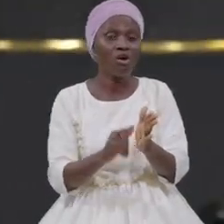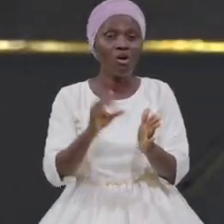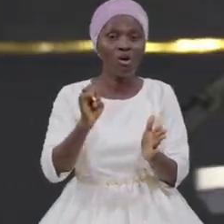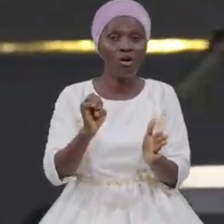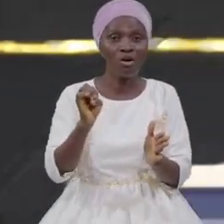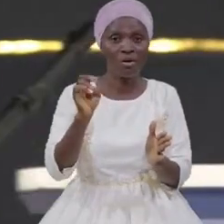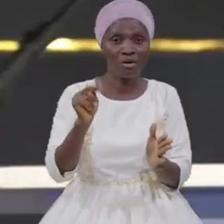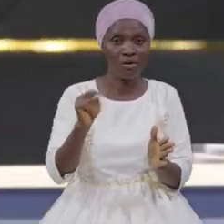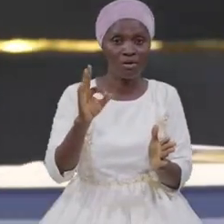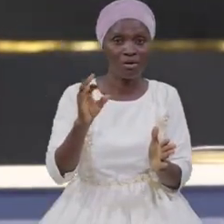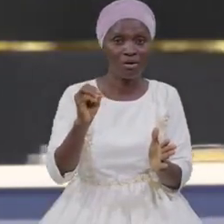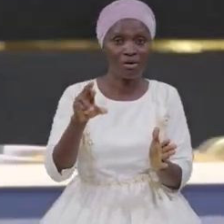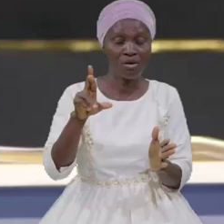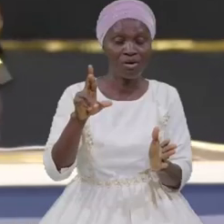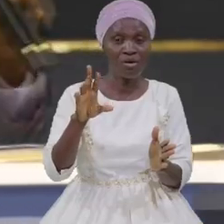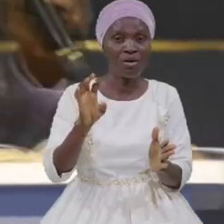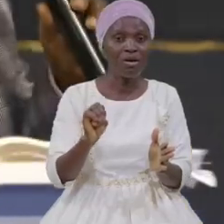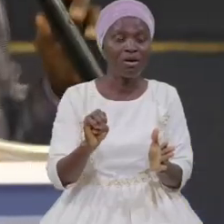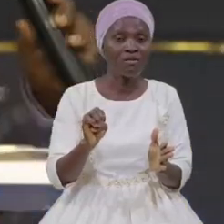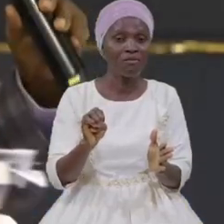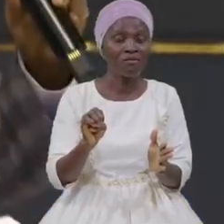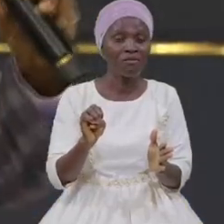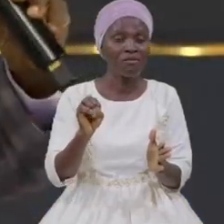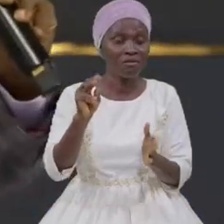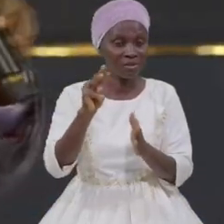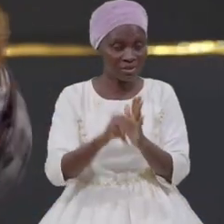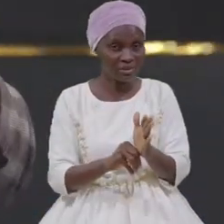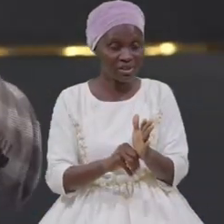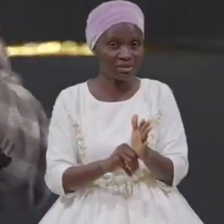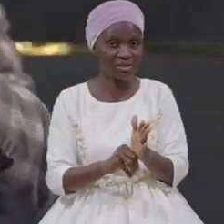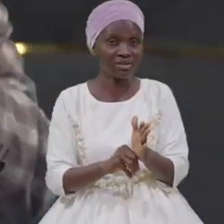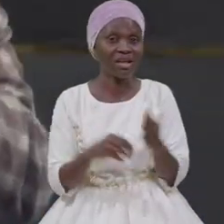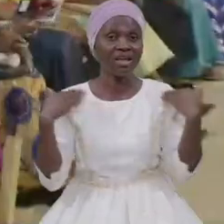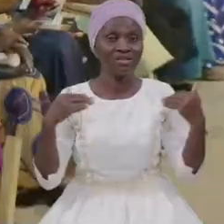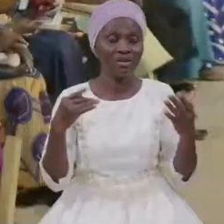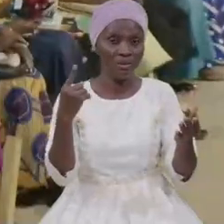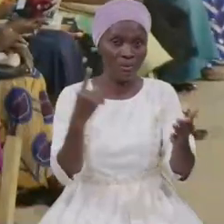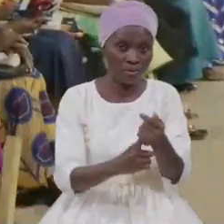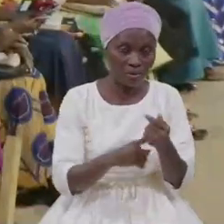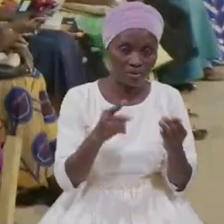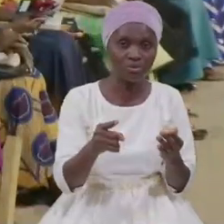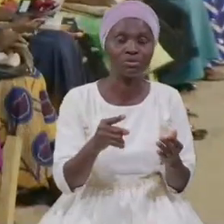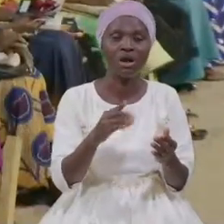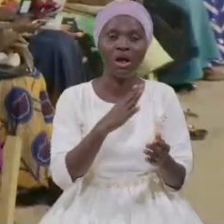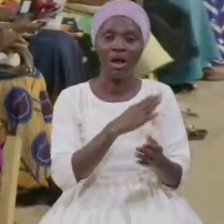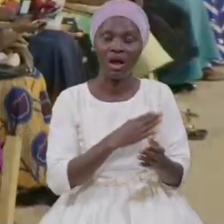au tribunal. Parce qu'il y a la loi. Dieu a des lois également.